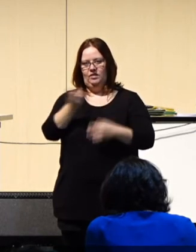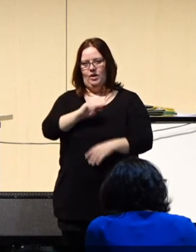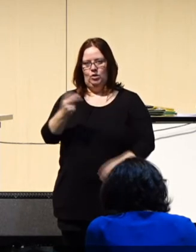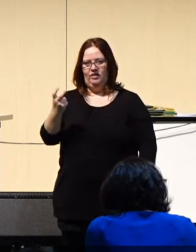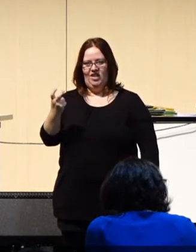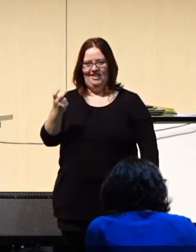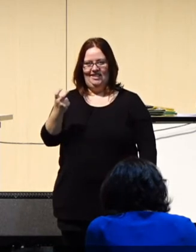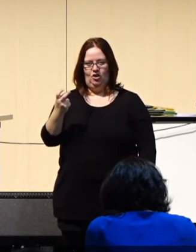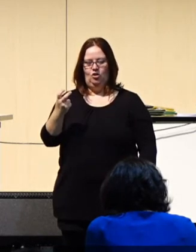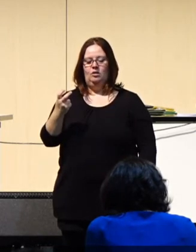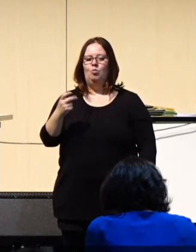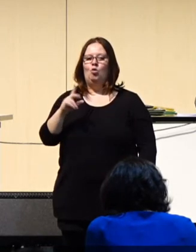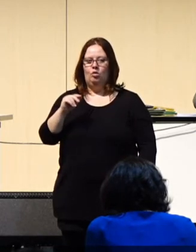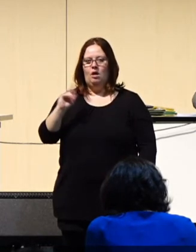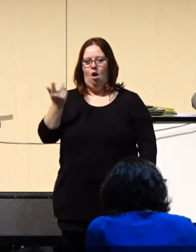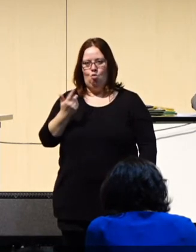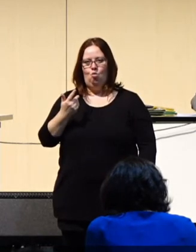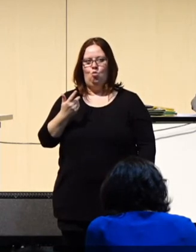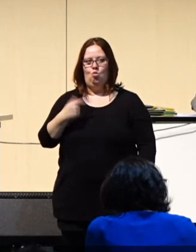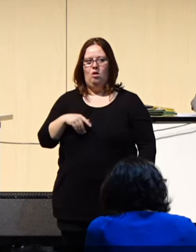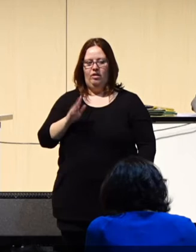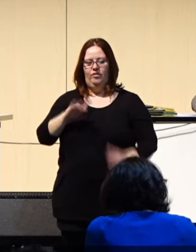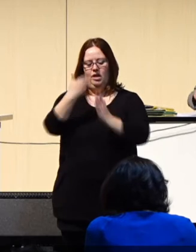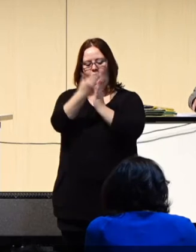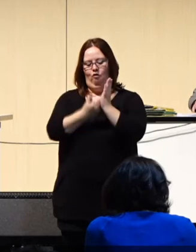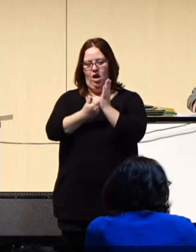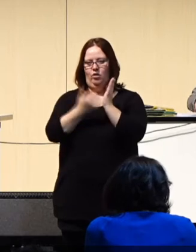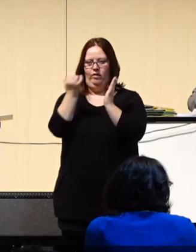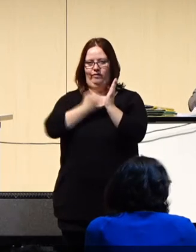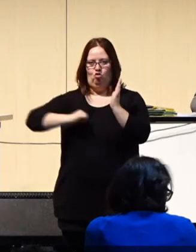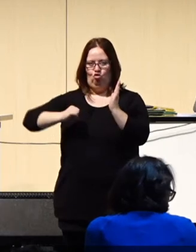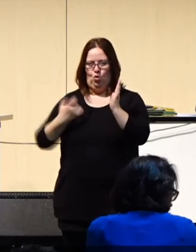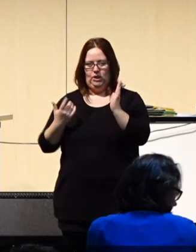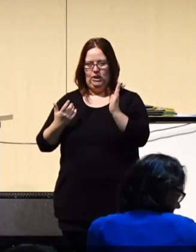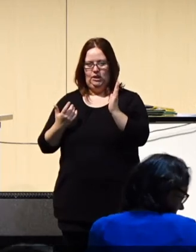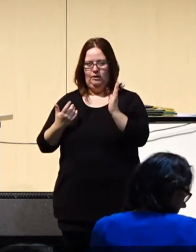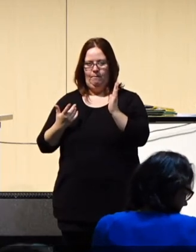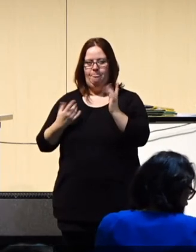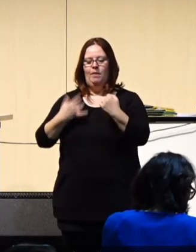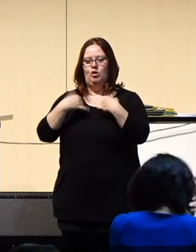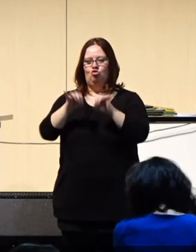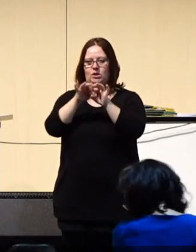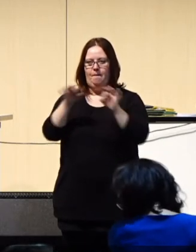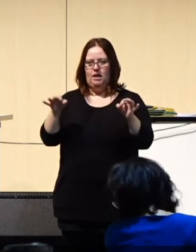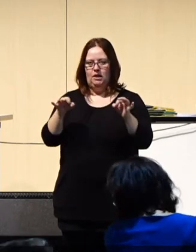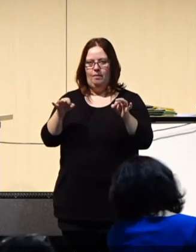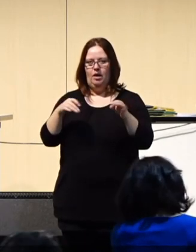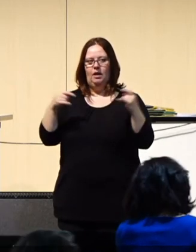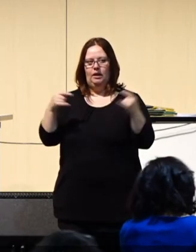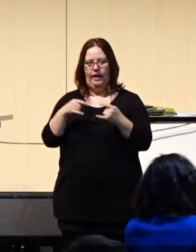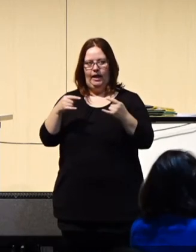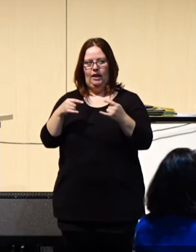14.09.2020 kam es offensichtlich zu Verstößen gegen die Auflagen der Versammlungsbehörde, die als Schutzmaßnahme gegen